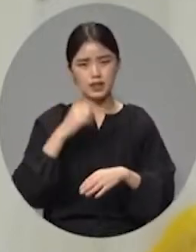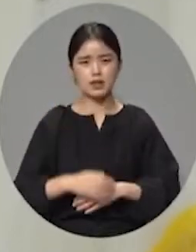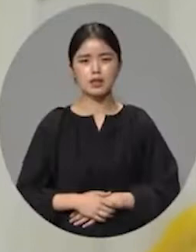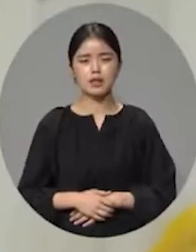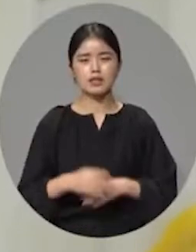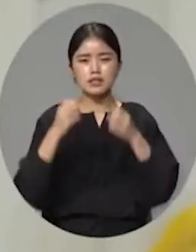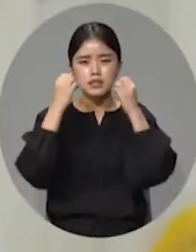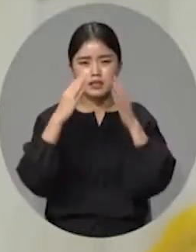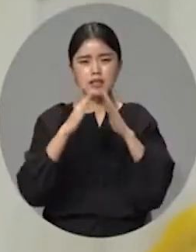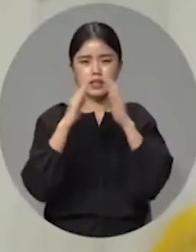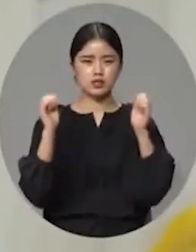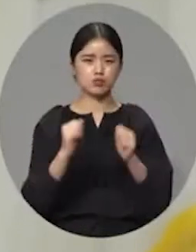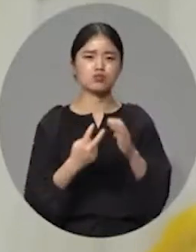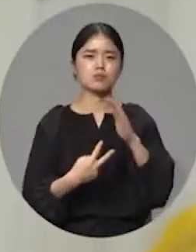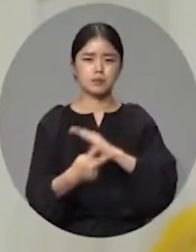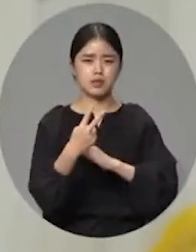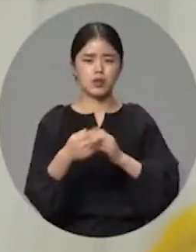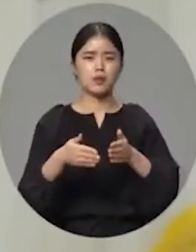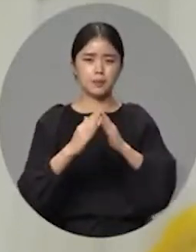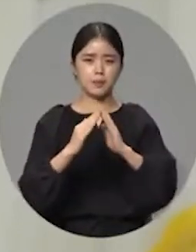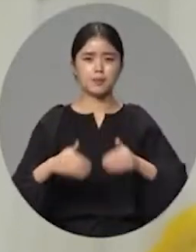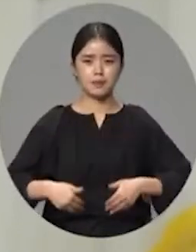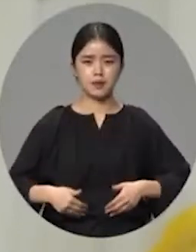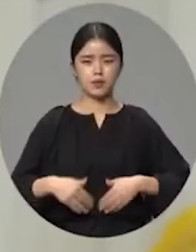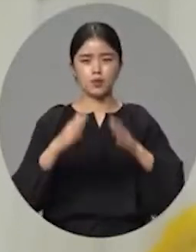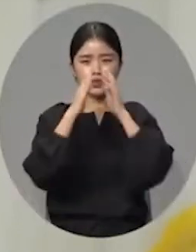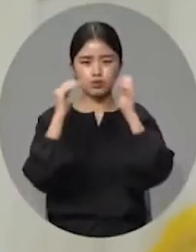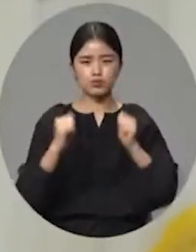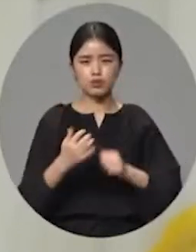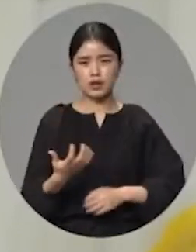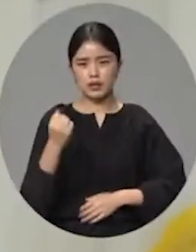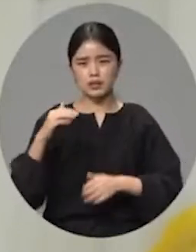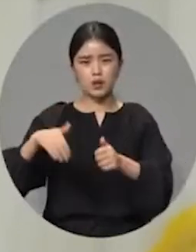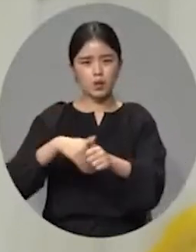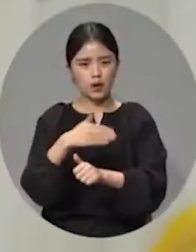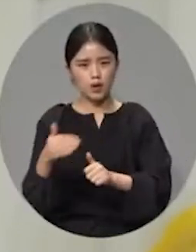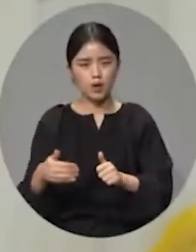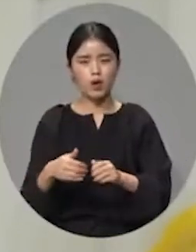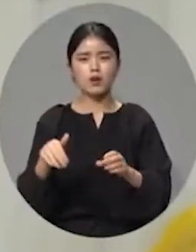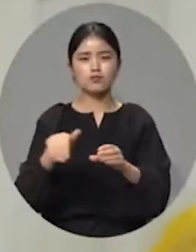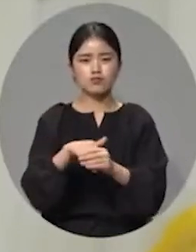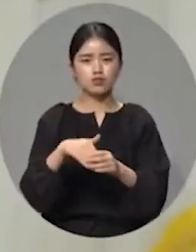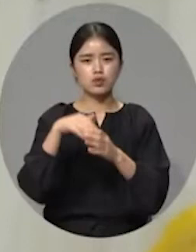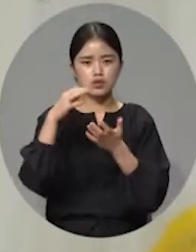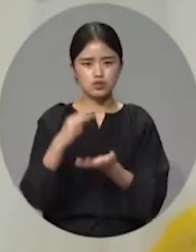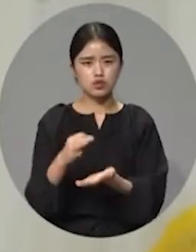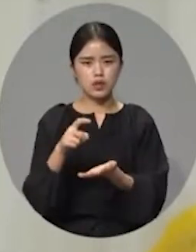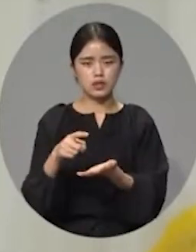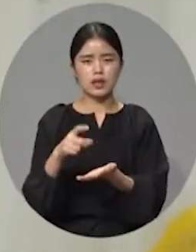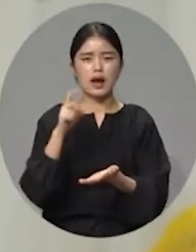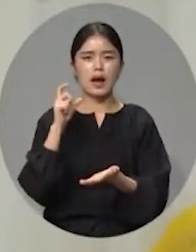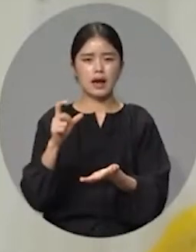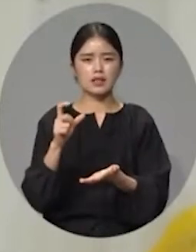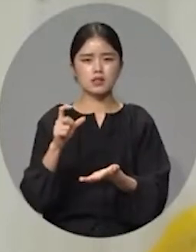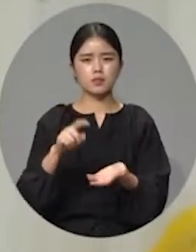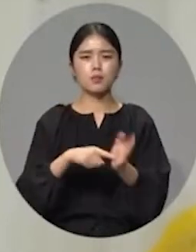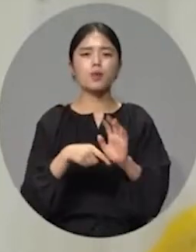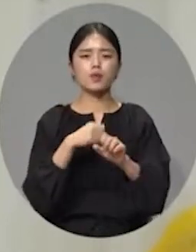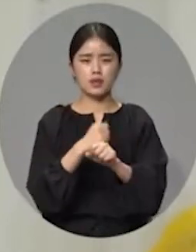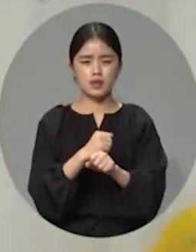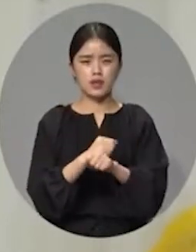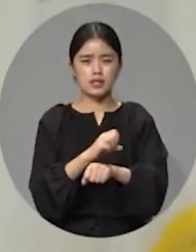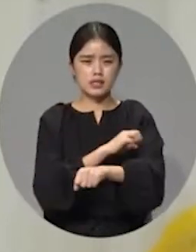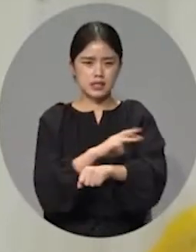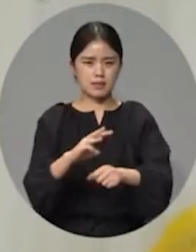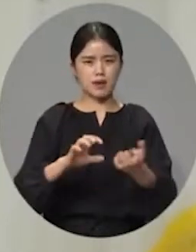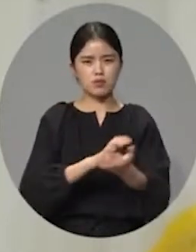전북 비전을 세워야 한다고 생각합니다. 전북이 갖고 있는 자연환경과 문화유산이라는 강점을 살리겠습니다. 새만금